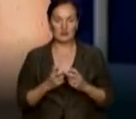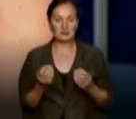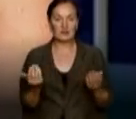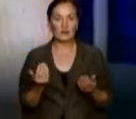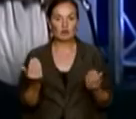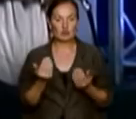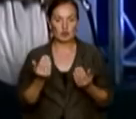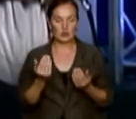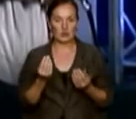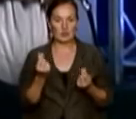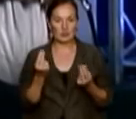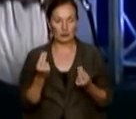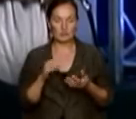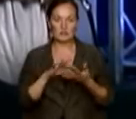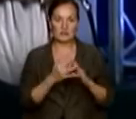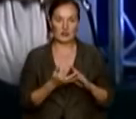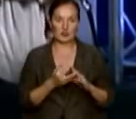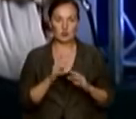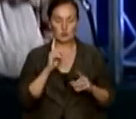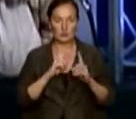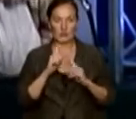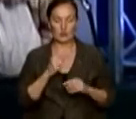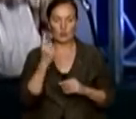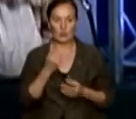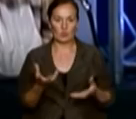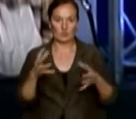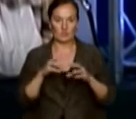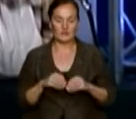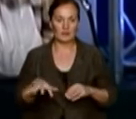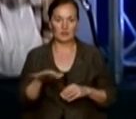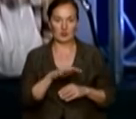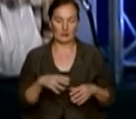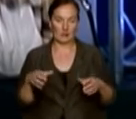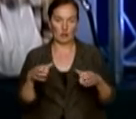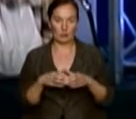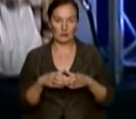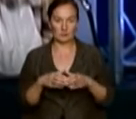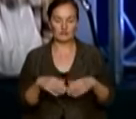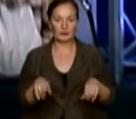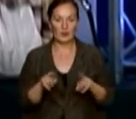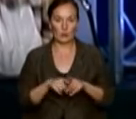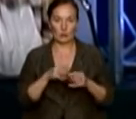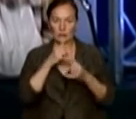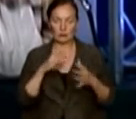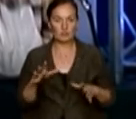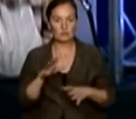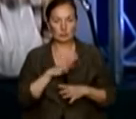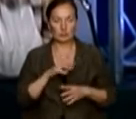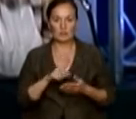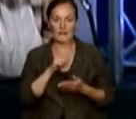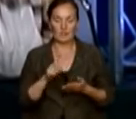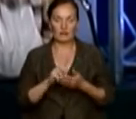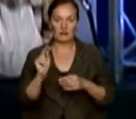бюджету селищної ради одної об'єднаної територіальної громади. без такого не може бути. Ми повинні